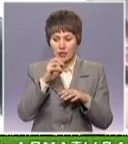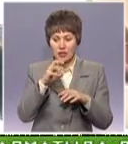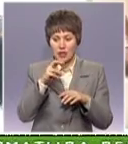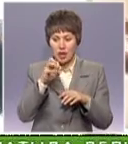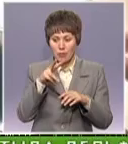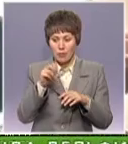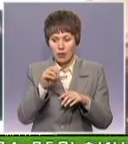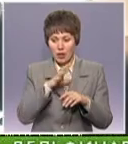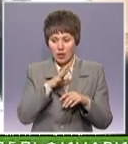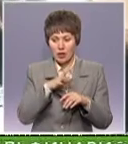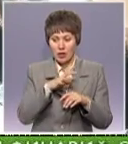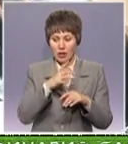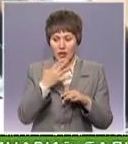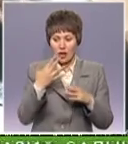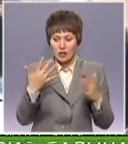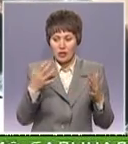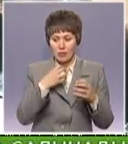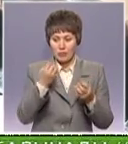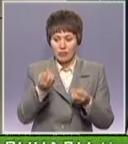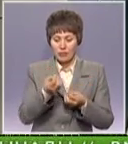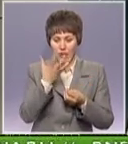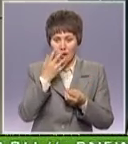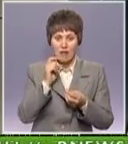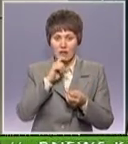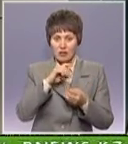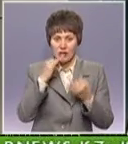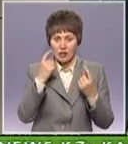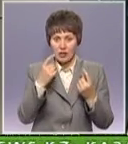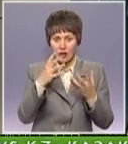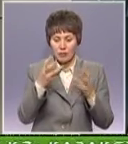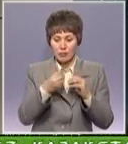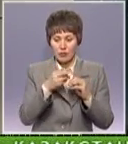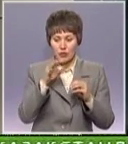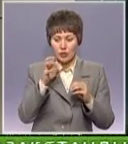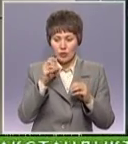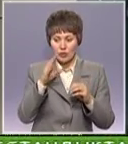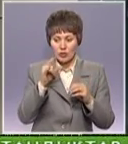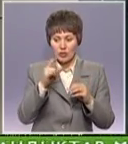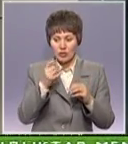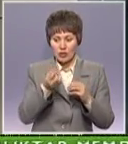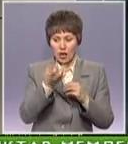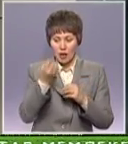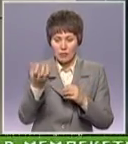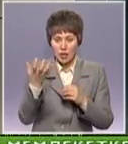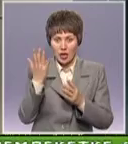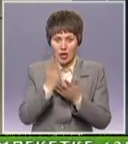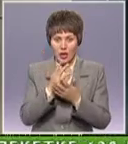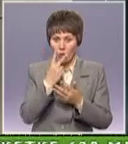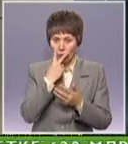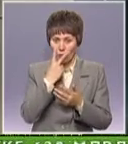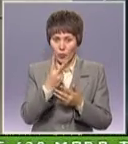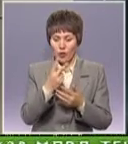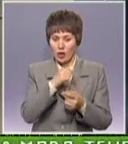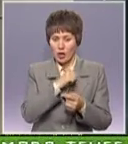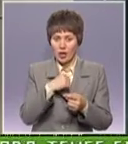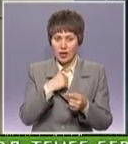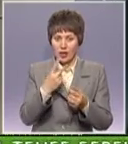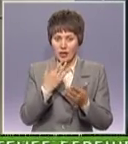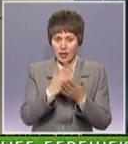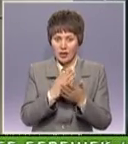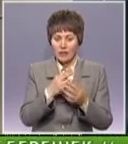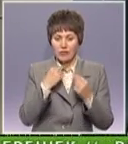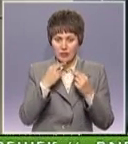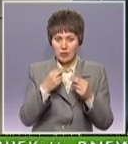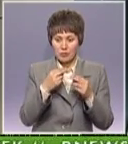атанған, галогендерді жарықты үнемдейтін әрі жарық диодты шамдар назарыңызды өздеріне аудартады. Бұл